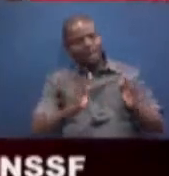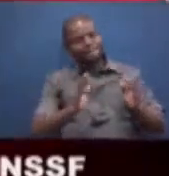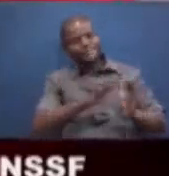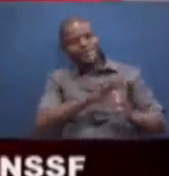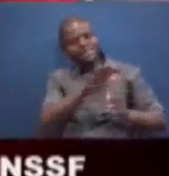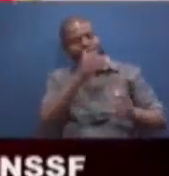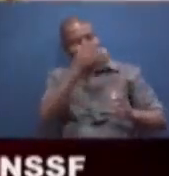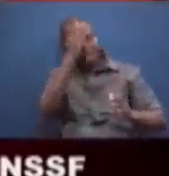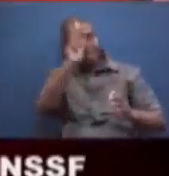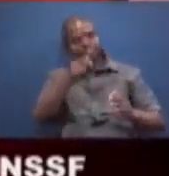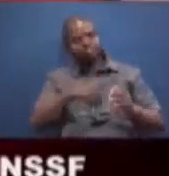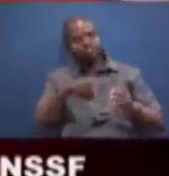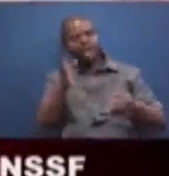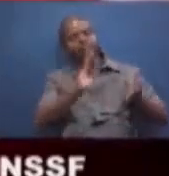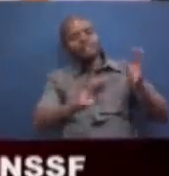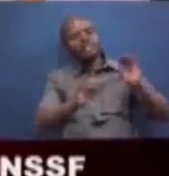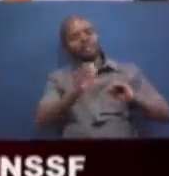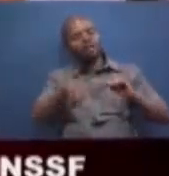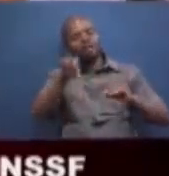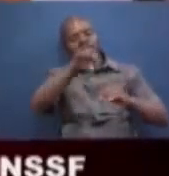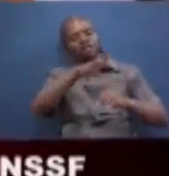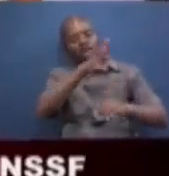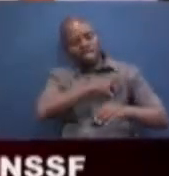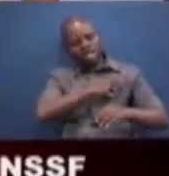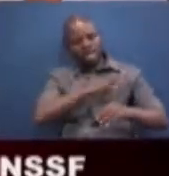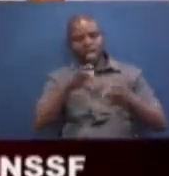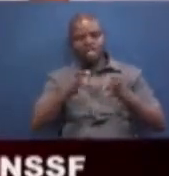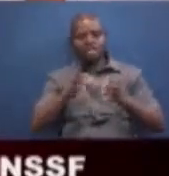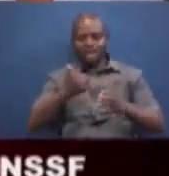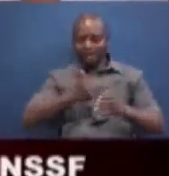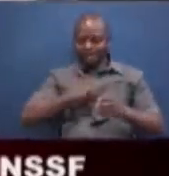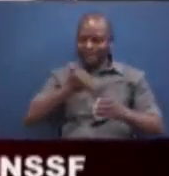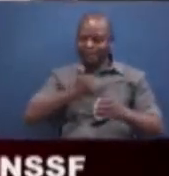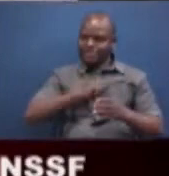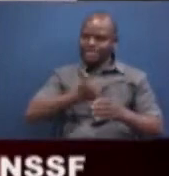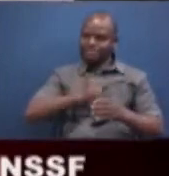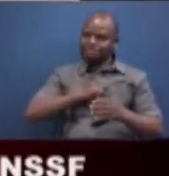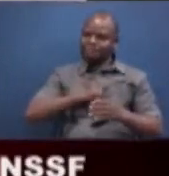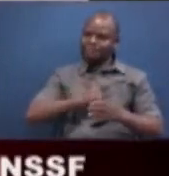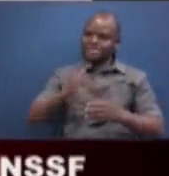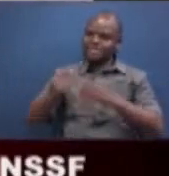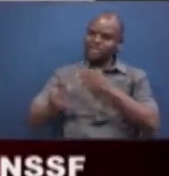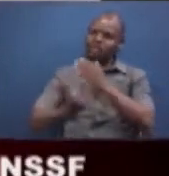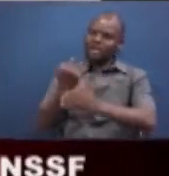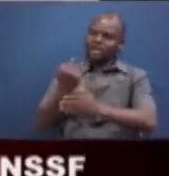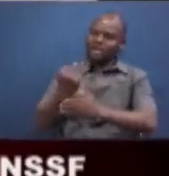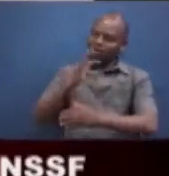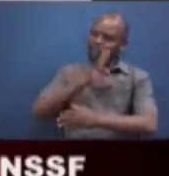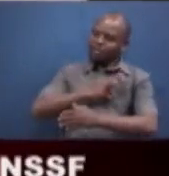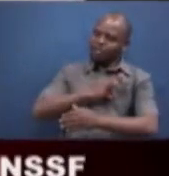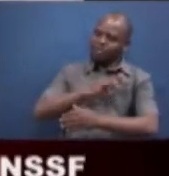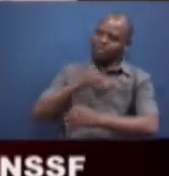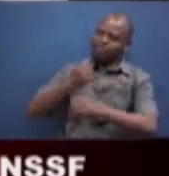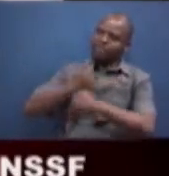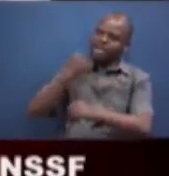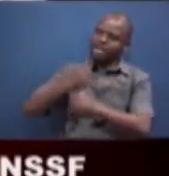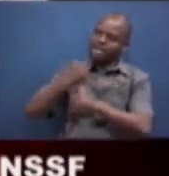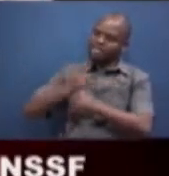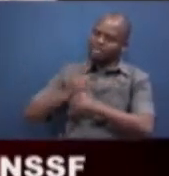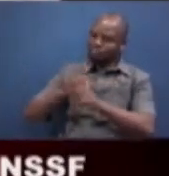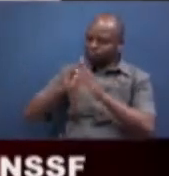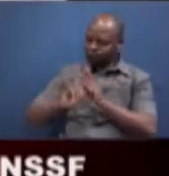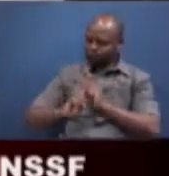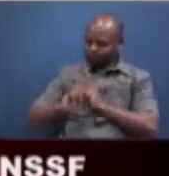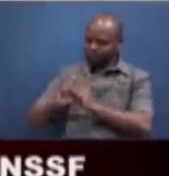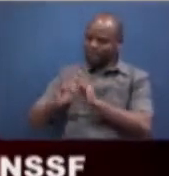uwekezaji ambayo yamechangia ongezeko la ajira katika sekta binafsi zinazotokana na waajiri ambao wanafanya kazi kwa